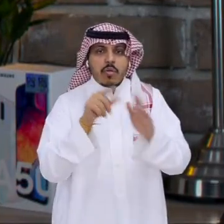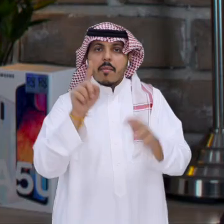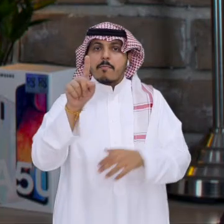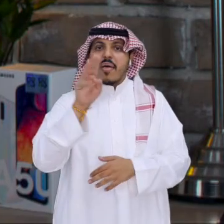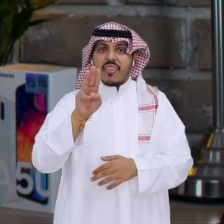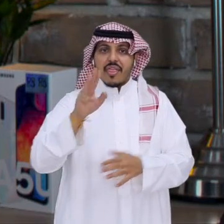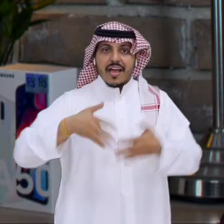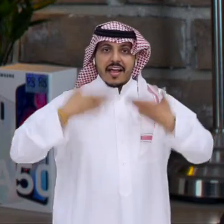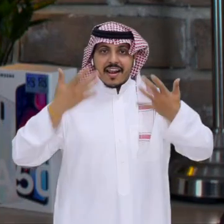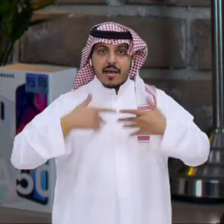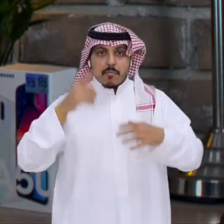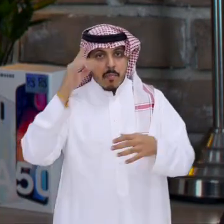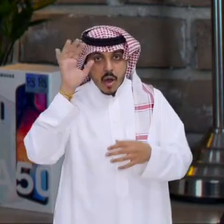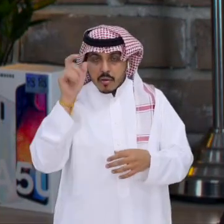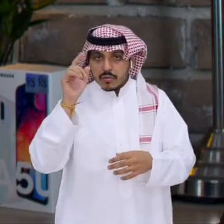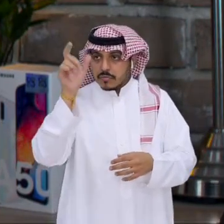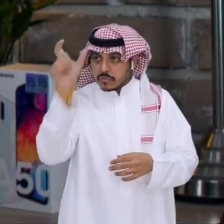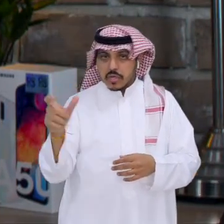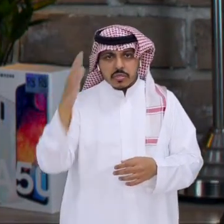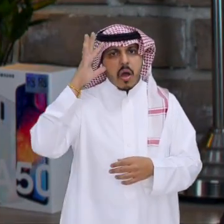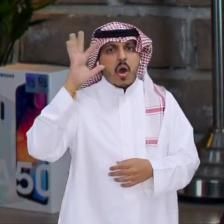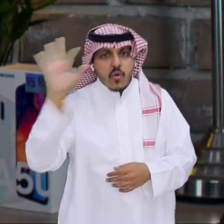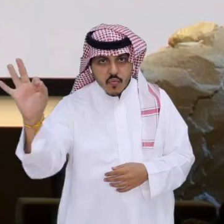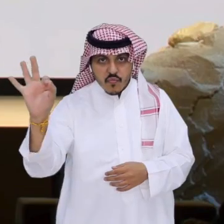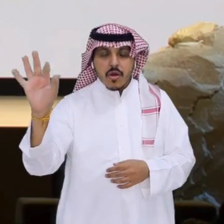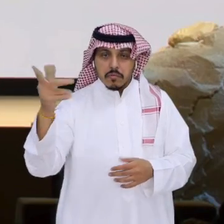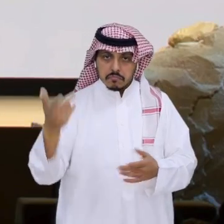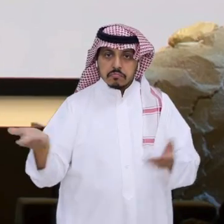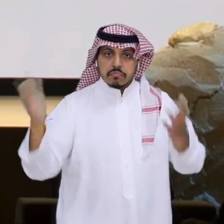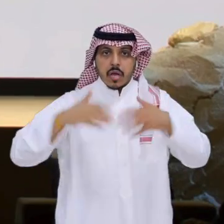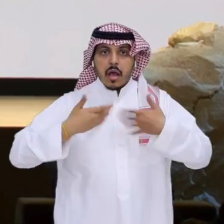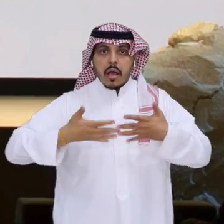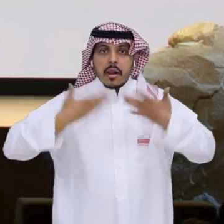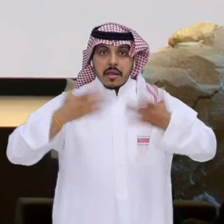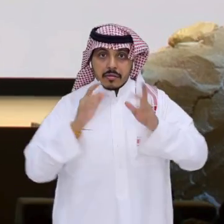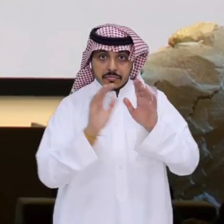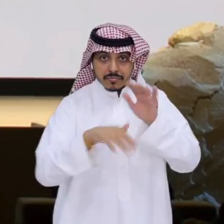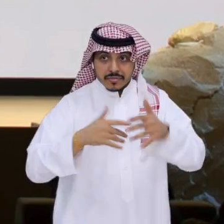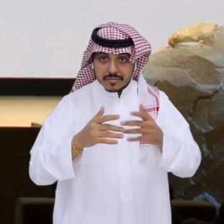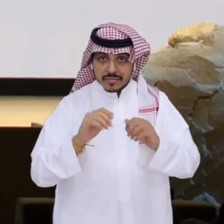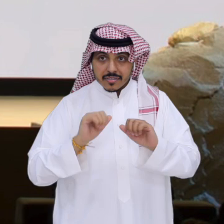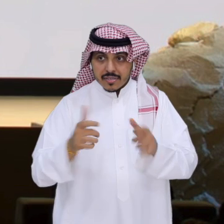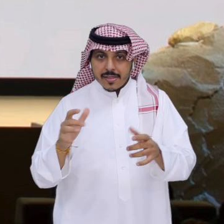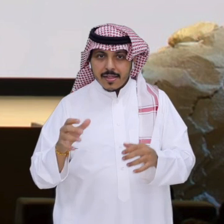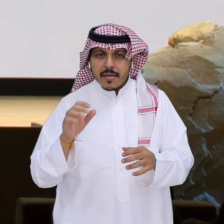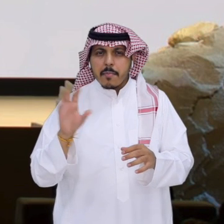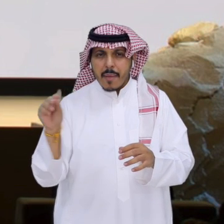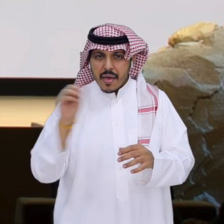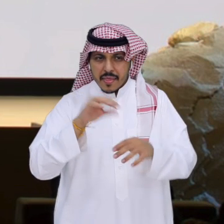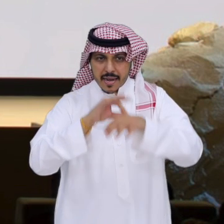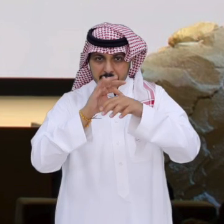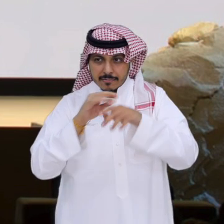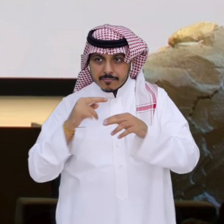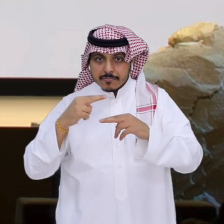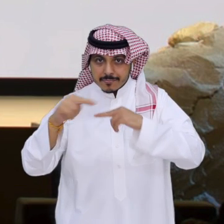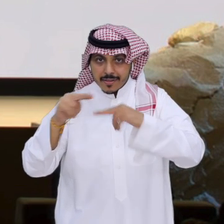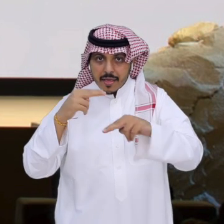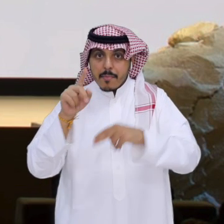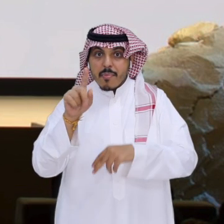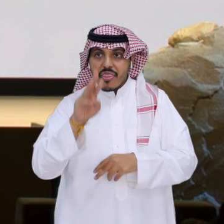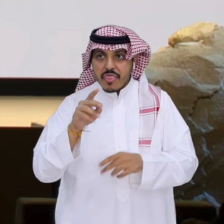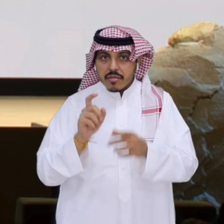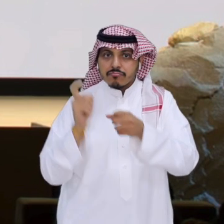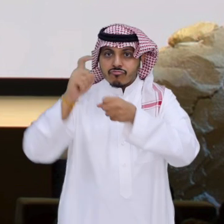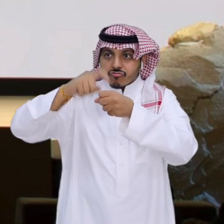المعجبين حقينهم في نفس هذا البث وقاعدين يلعبوا لعبة مع بعض. فتخيلوا لو تم استغلال هذا الوضع من بعض الأشخاص